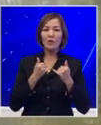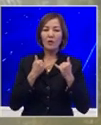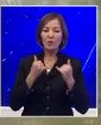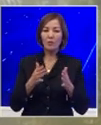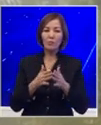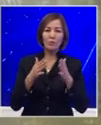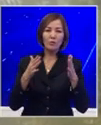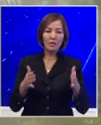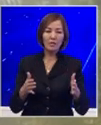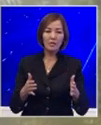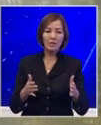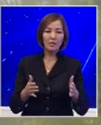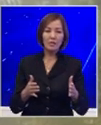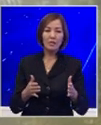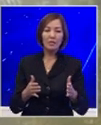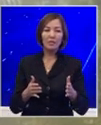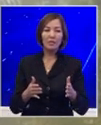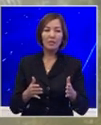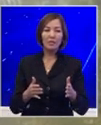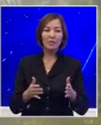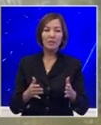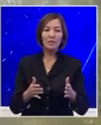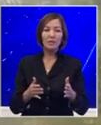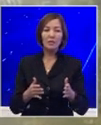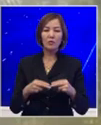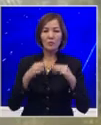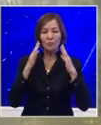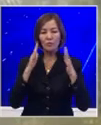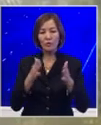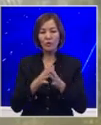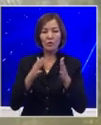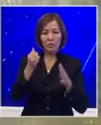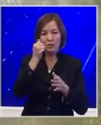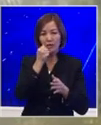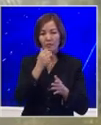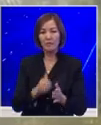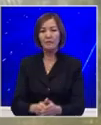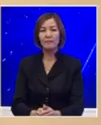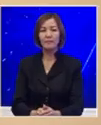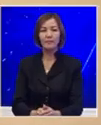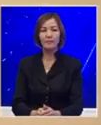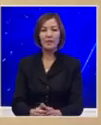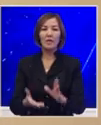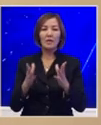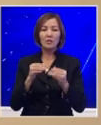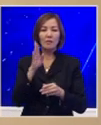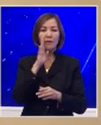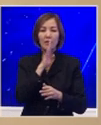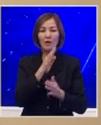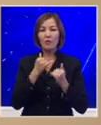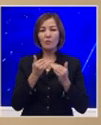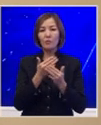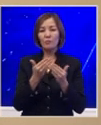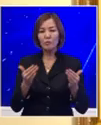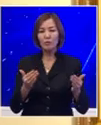әгі енді көңіл бөлгендеріне Аллаға сансыз шүкір дейім. Жалпы анаға құрмет музейінің